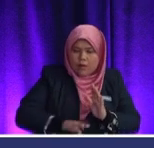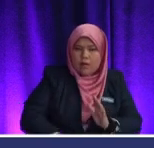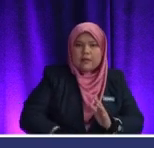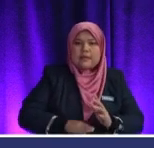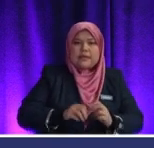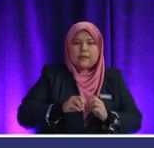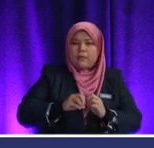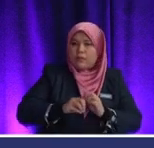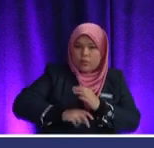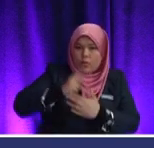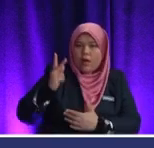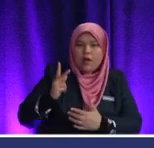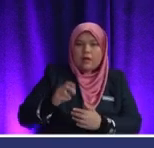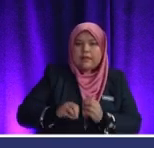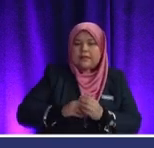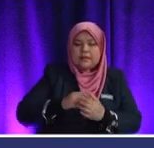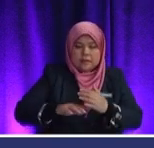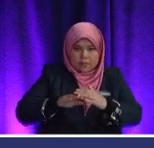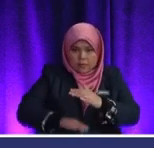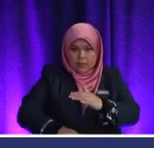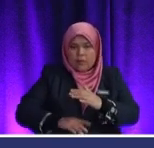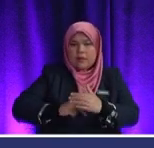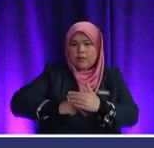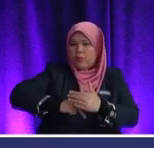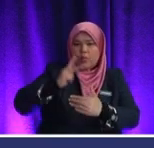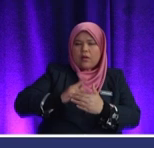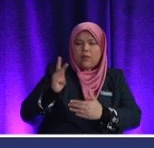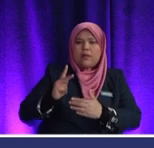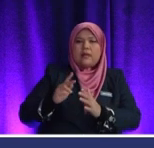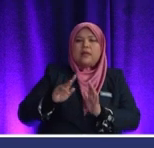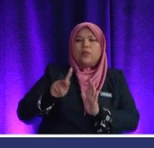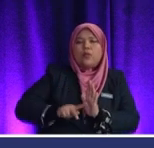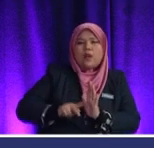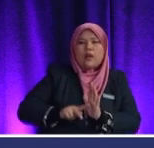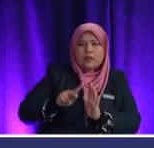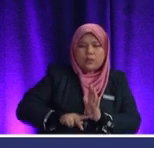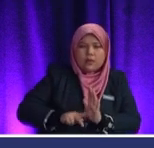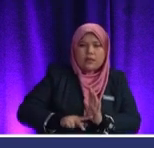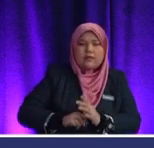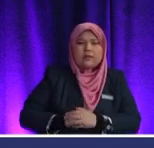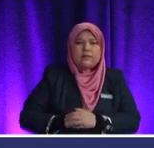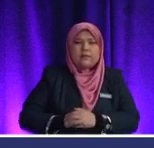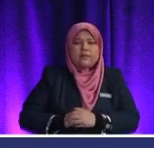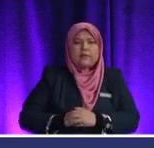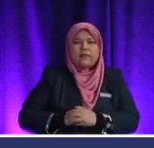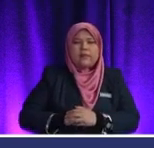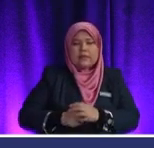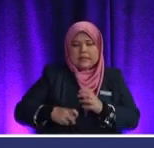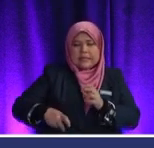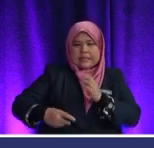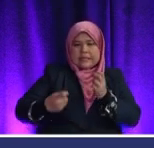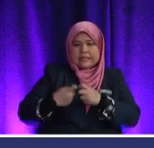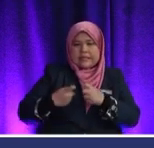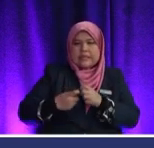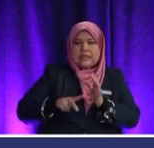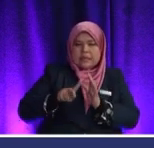daripada dangdut adiknya charge daripada dia punya perbandingan dari lahir sebagai contoh ada oksida